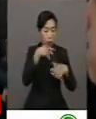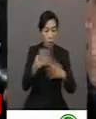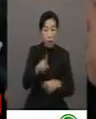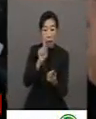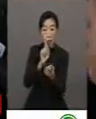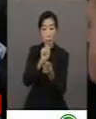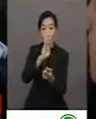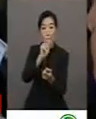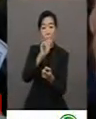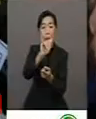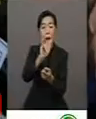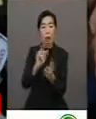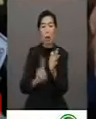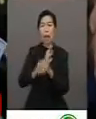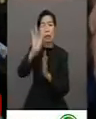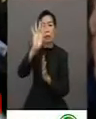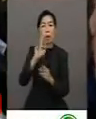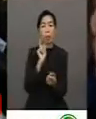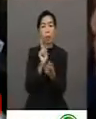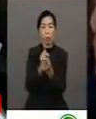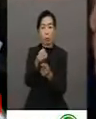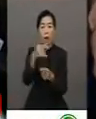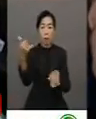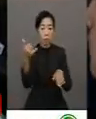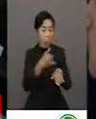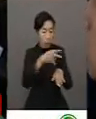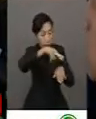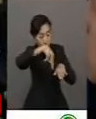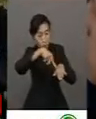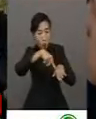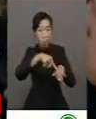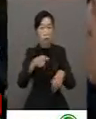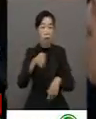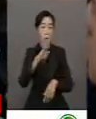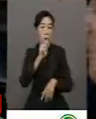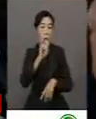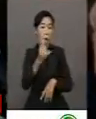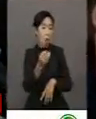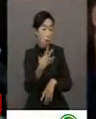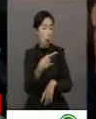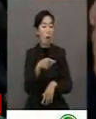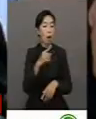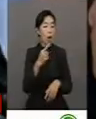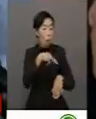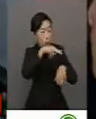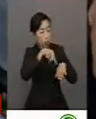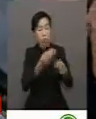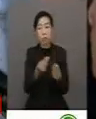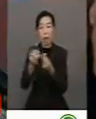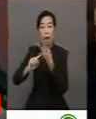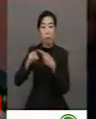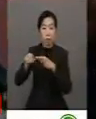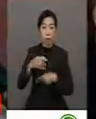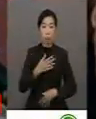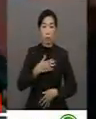1ครั้งซึ่งก็เป็นครั้งที่มาดูรถยนต์โดยนายบอยก็บอกเขาว่ามาดูรถยนต์ให้เพื่อนค่ะ ก็ผมถามว่าเบ